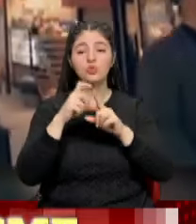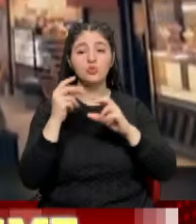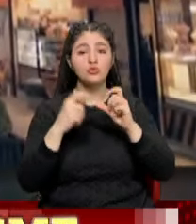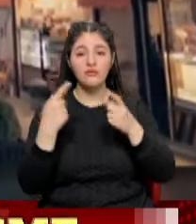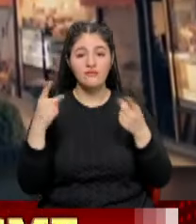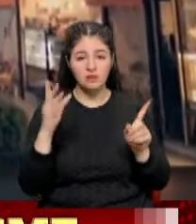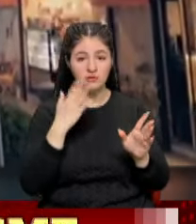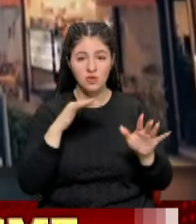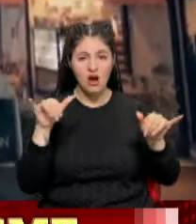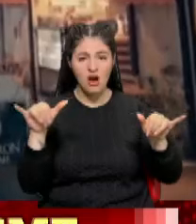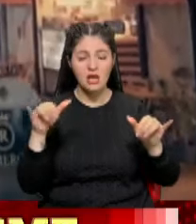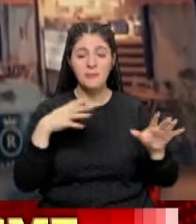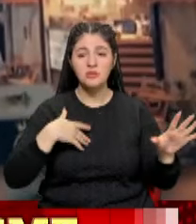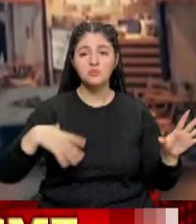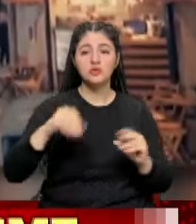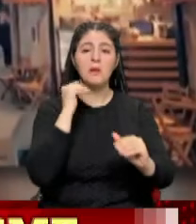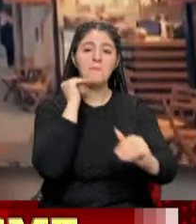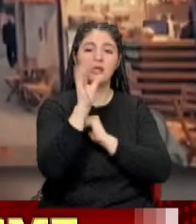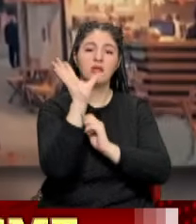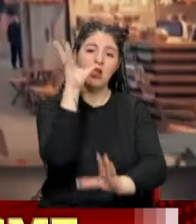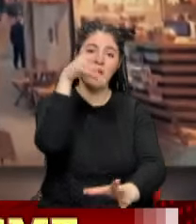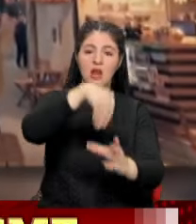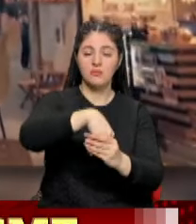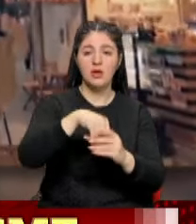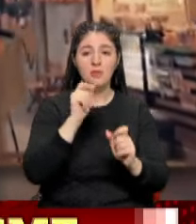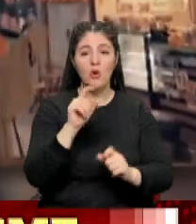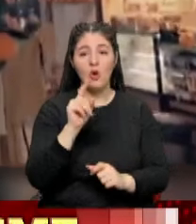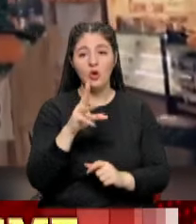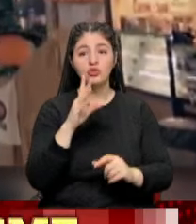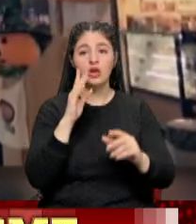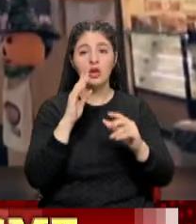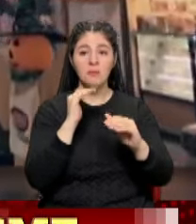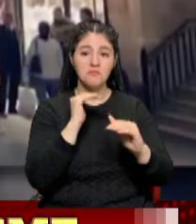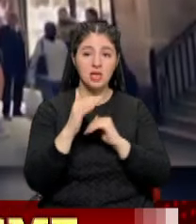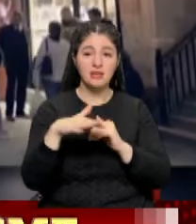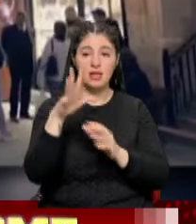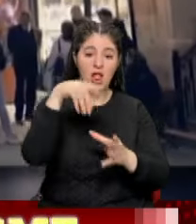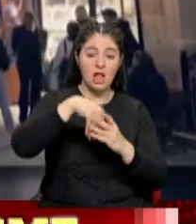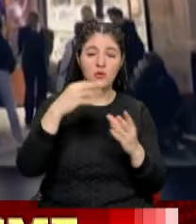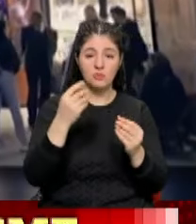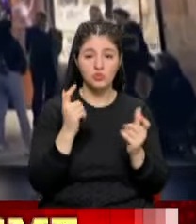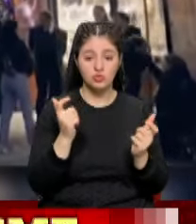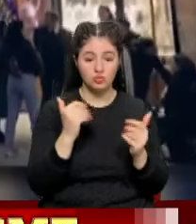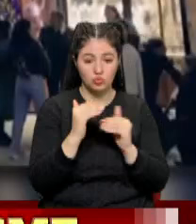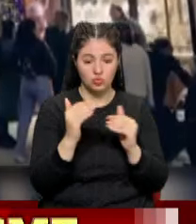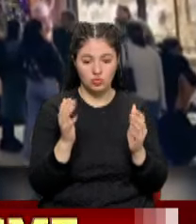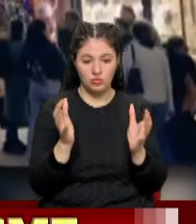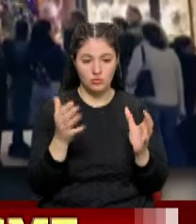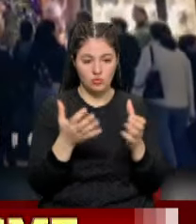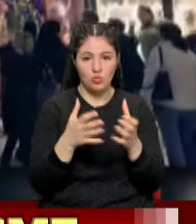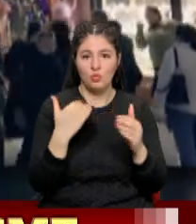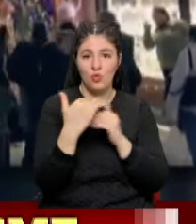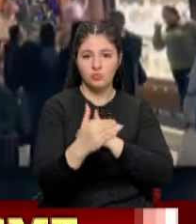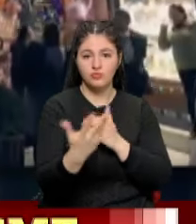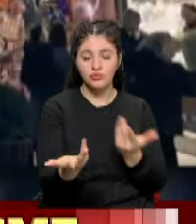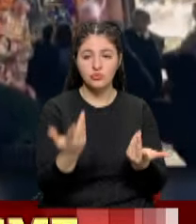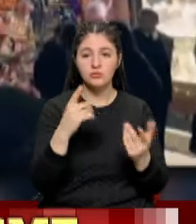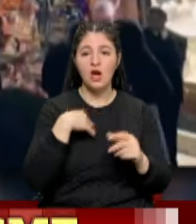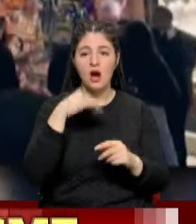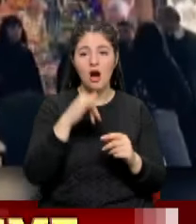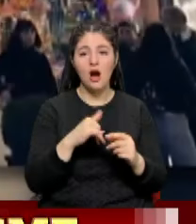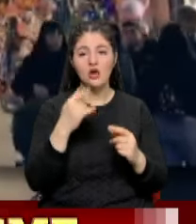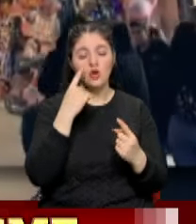yok. Biz bütün medeniyetleri bir arada barındıran, 13 medeniyeti barındıran bir toplumuz. Biz 1000 yıldır hakça hukça